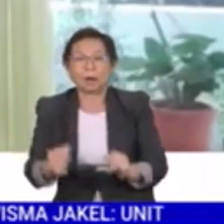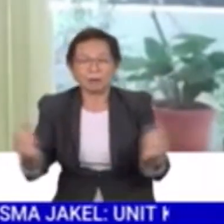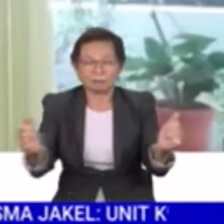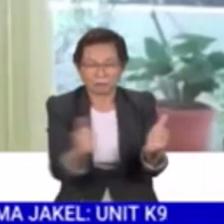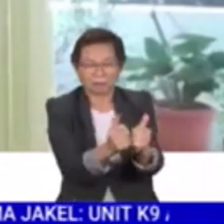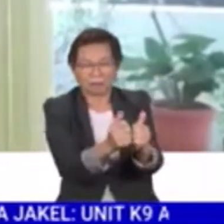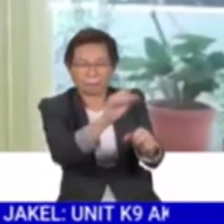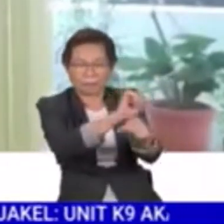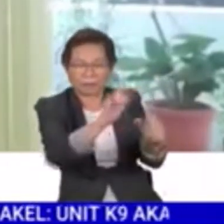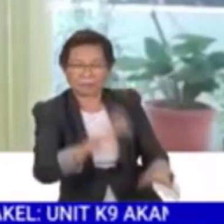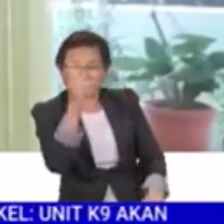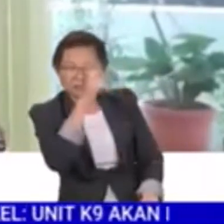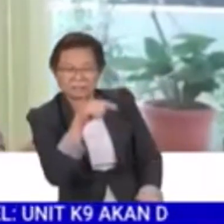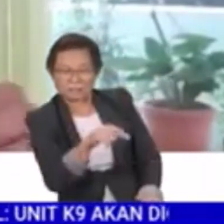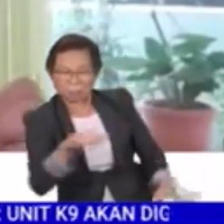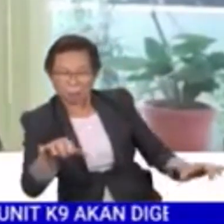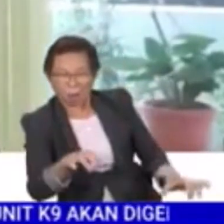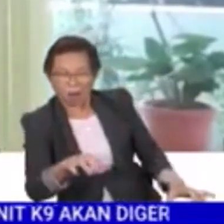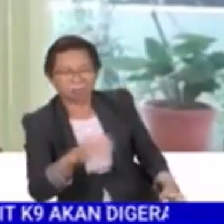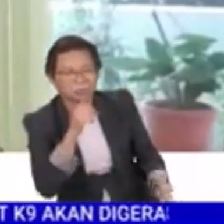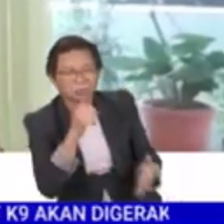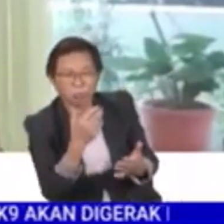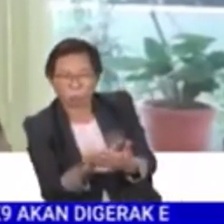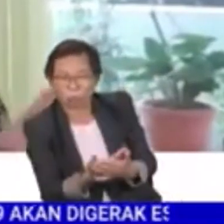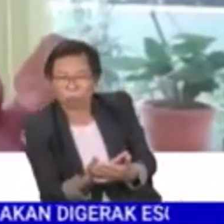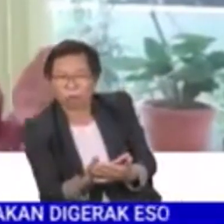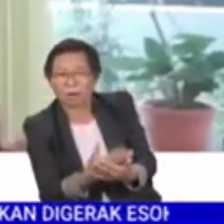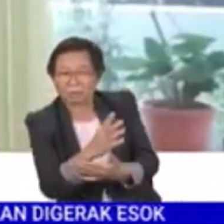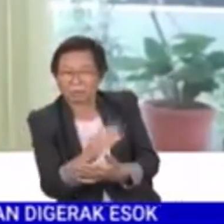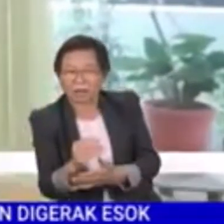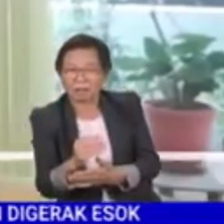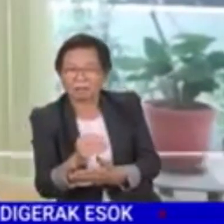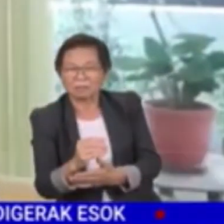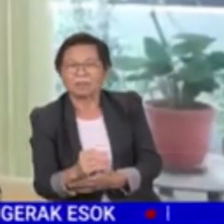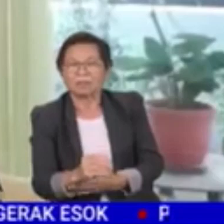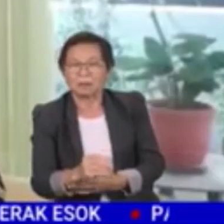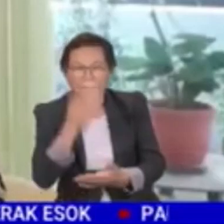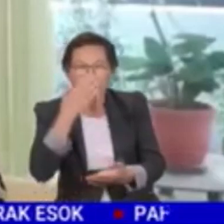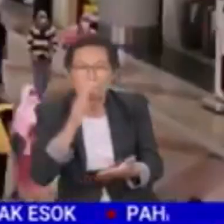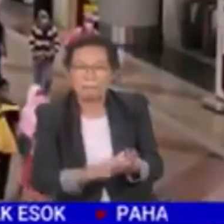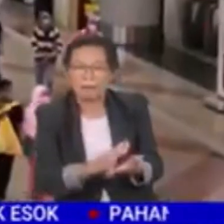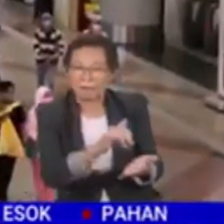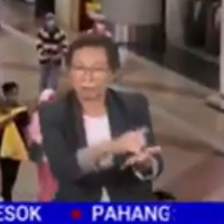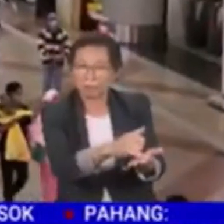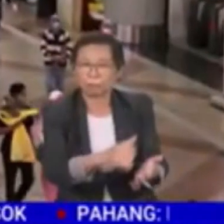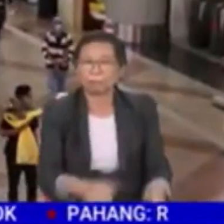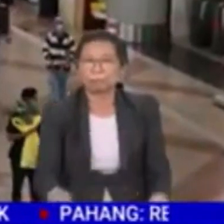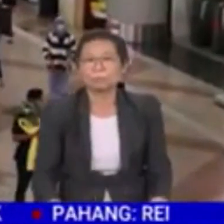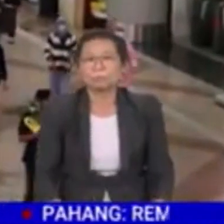yang melakukan perkara yang tidak baik dan tidak senonoh itu